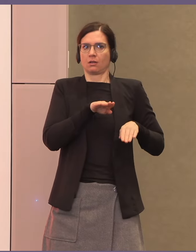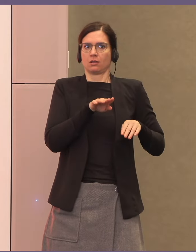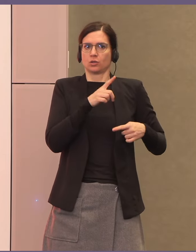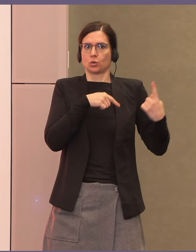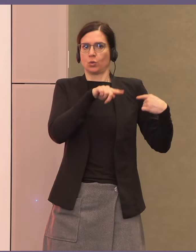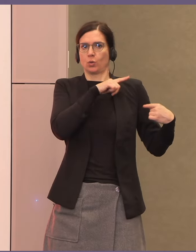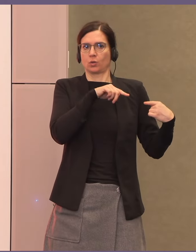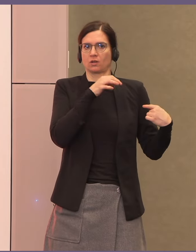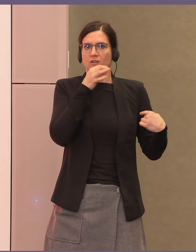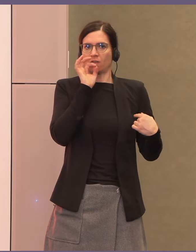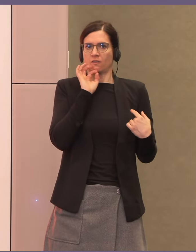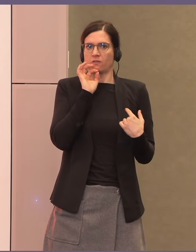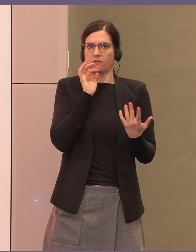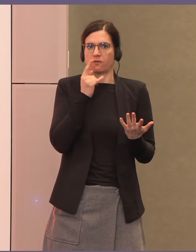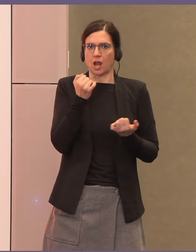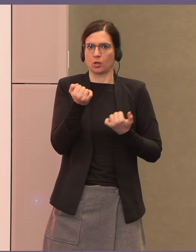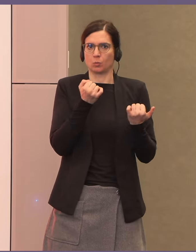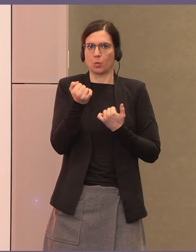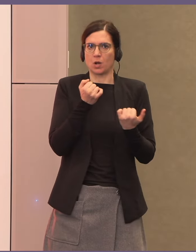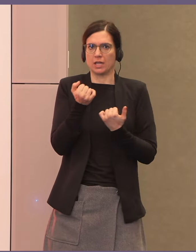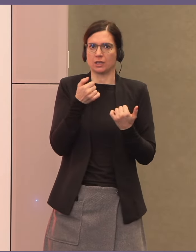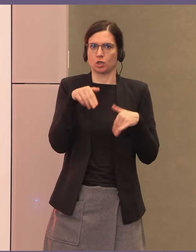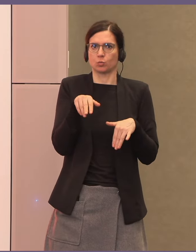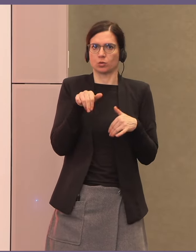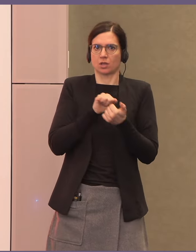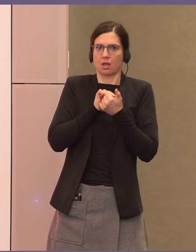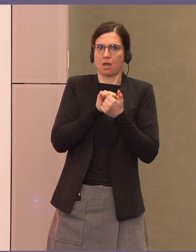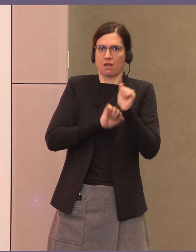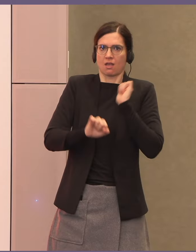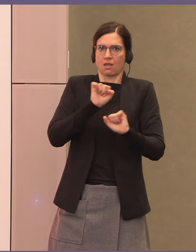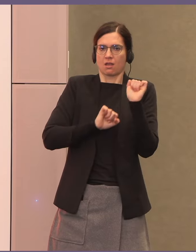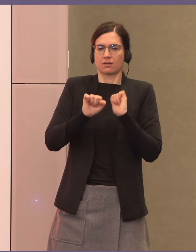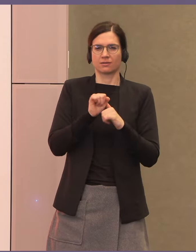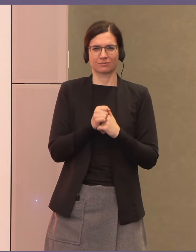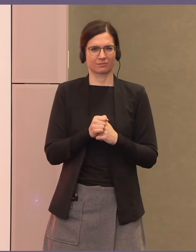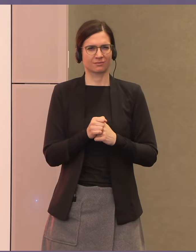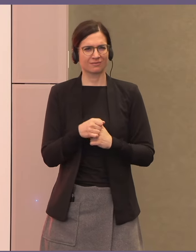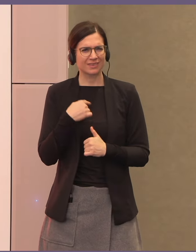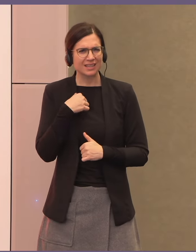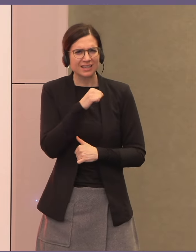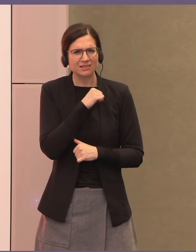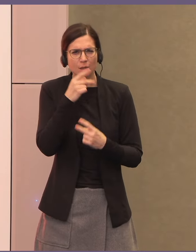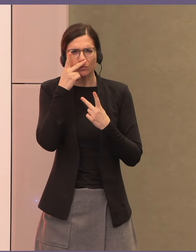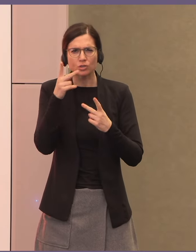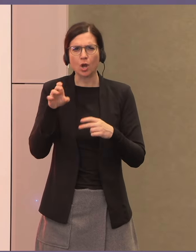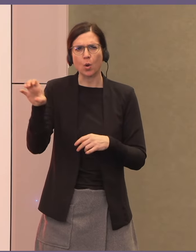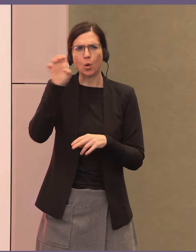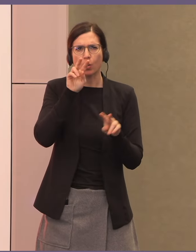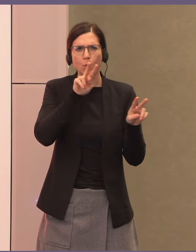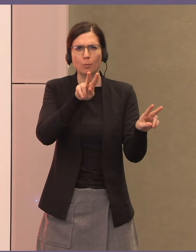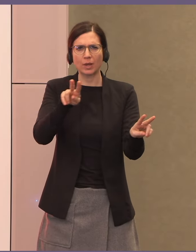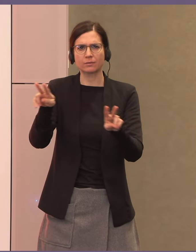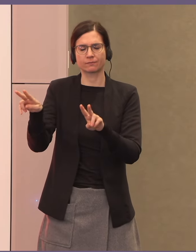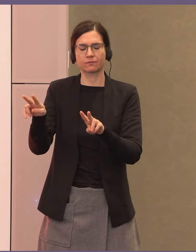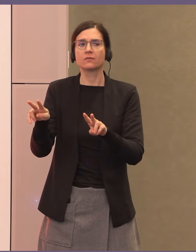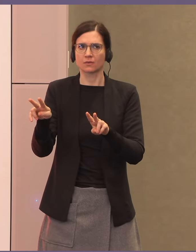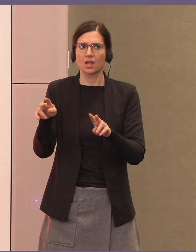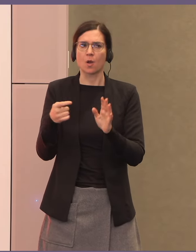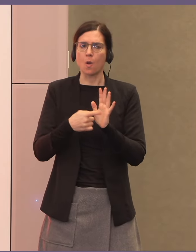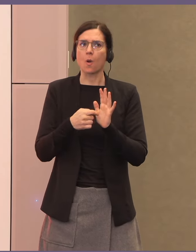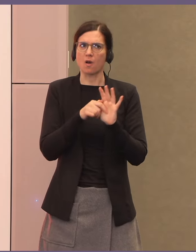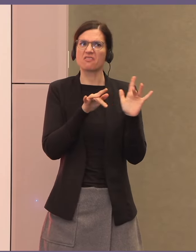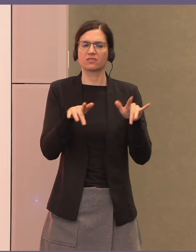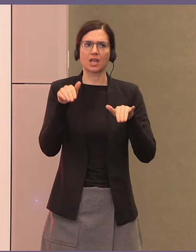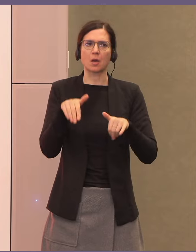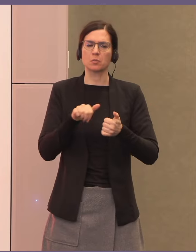wir einfach frauenpolitische Errungenschaften verteidigen müssen und wenn ich hier europaweit schaue, dann ist dieses Verteidigen durchaus etwas, was